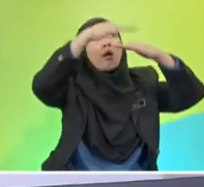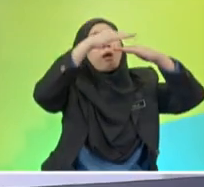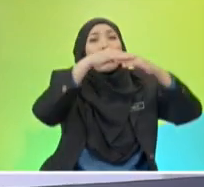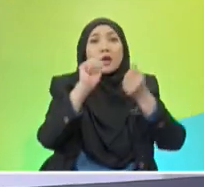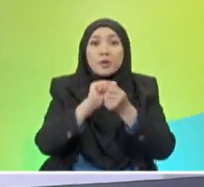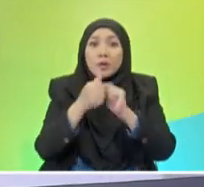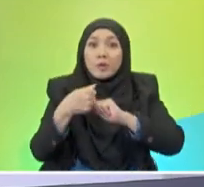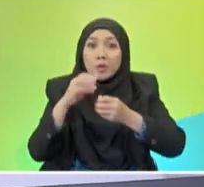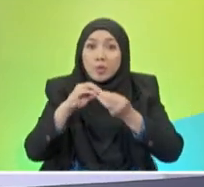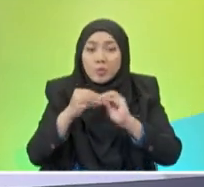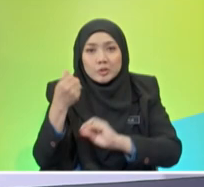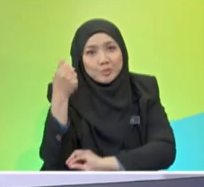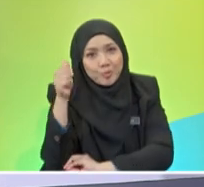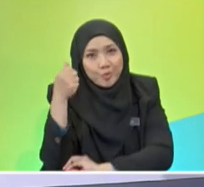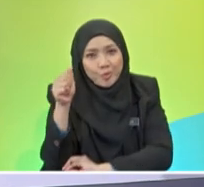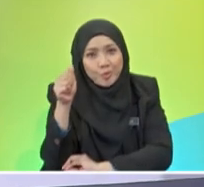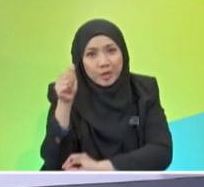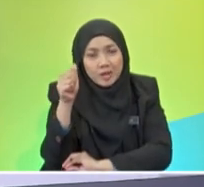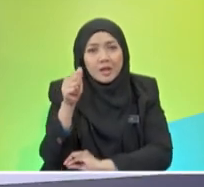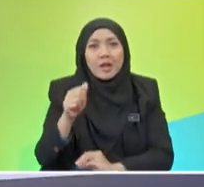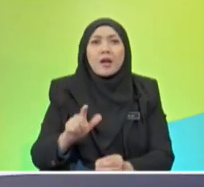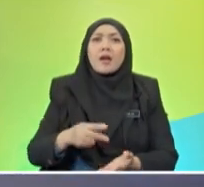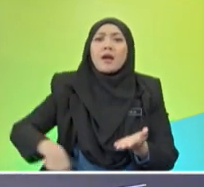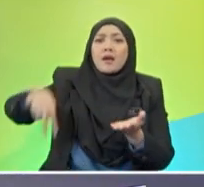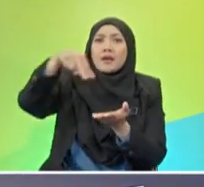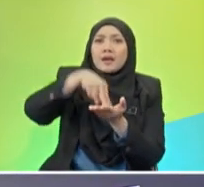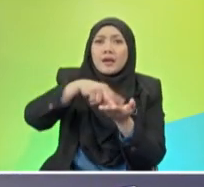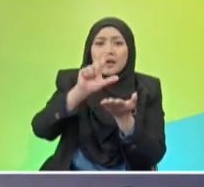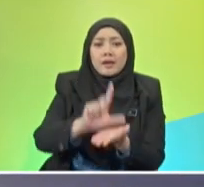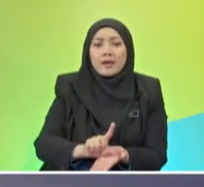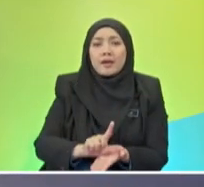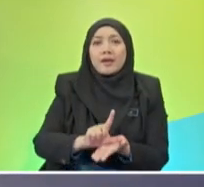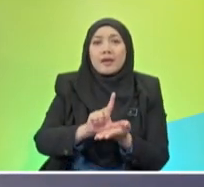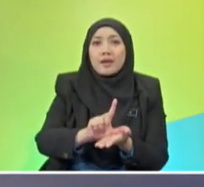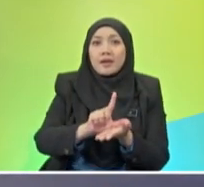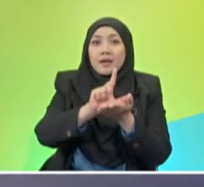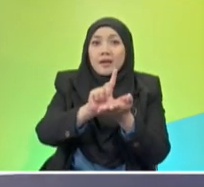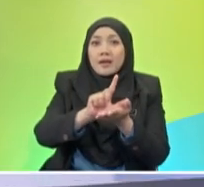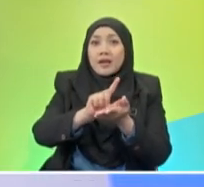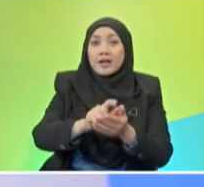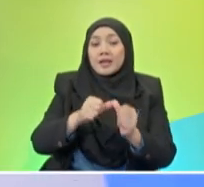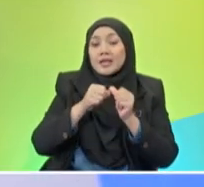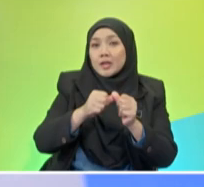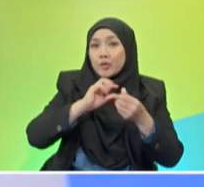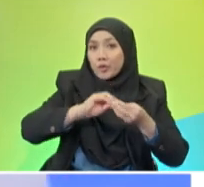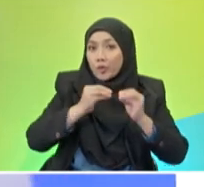Inilah liftnya. Jadi Ifah akan naik bermula dari tingkat 1 ke tingkat